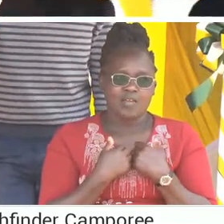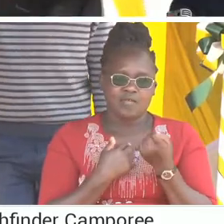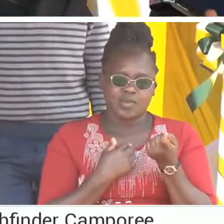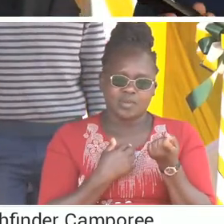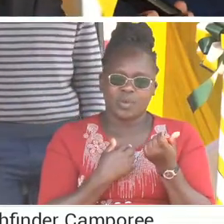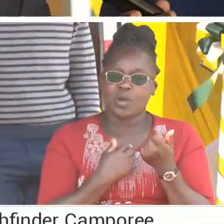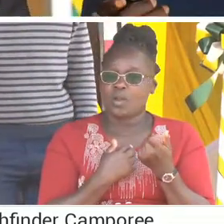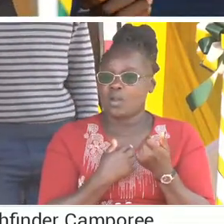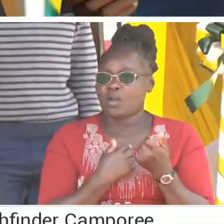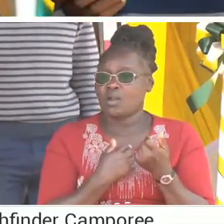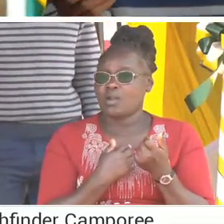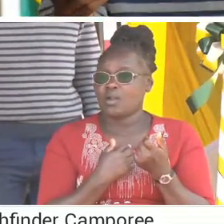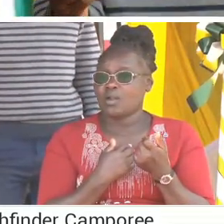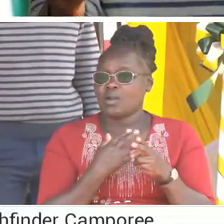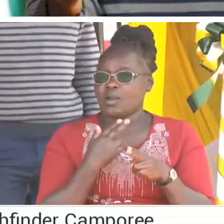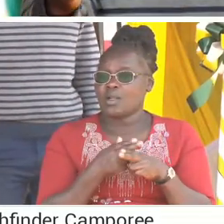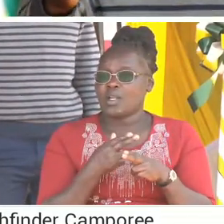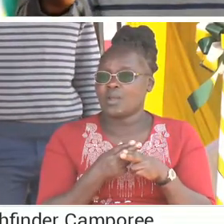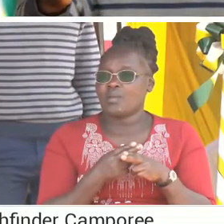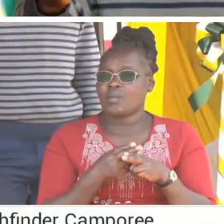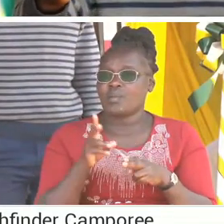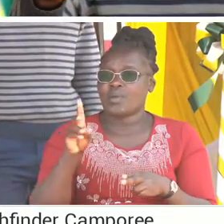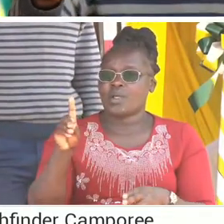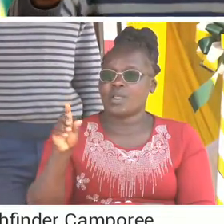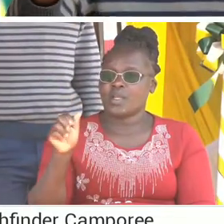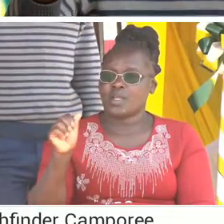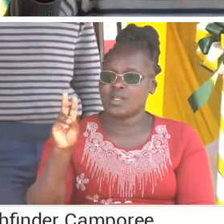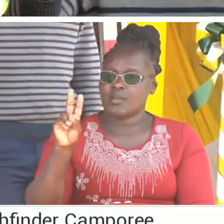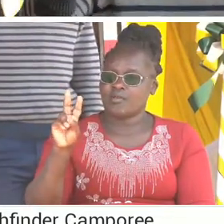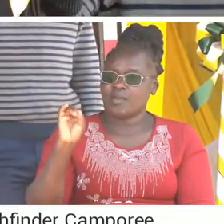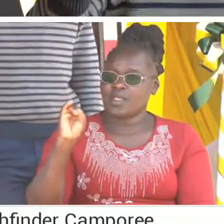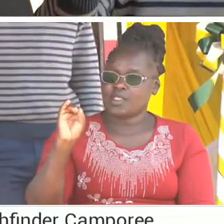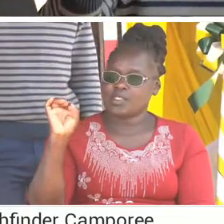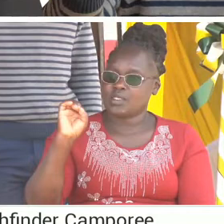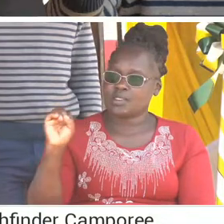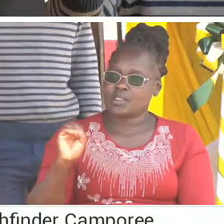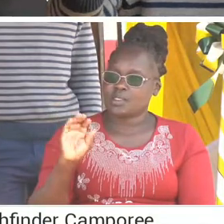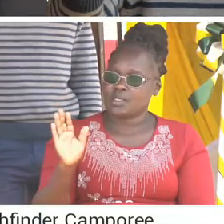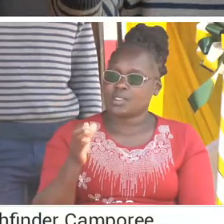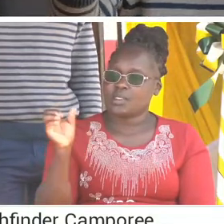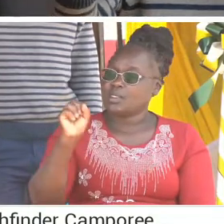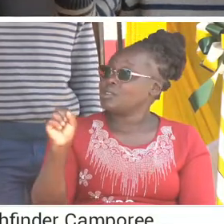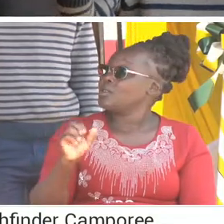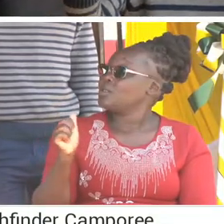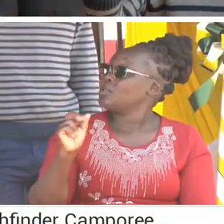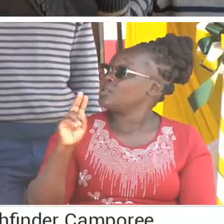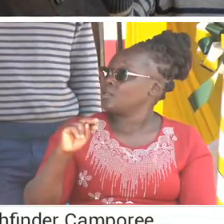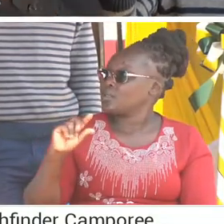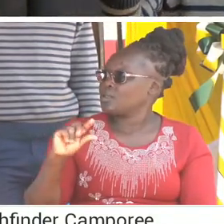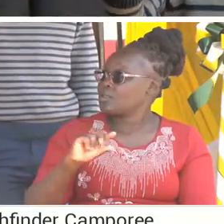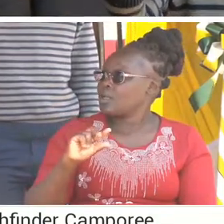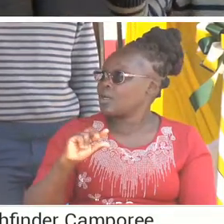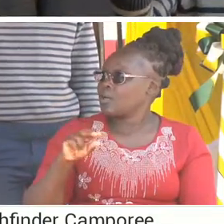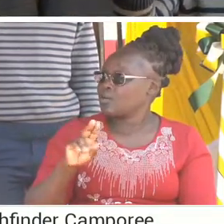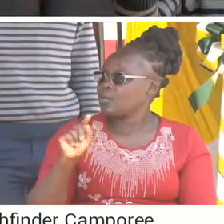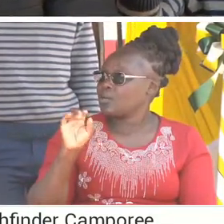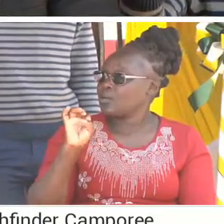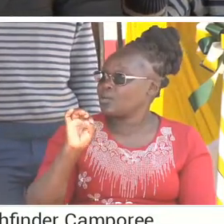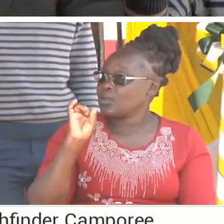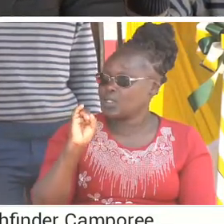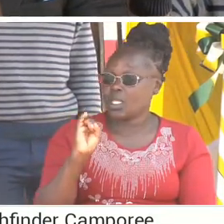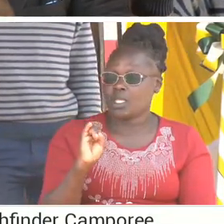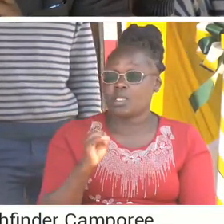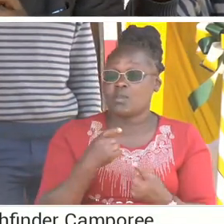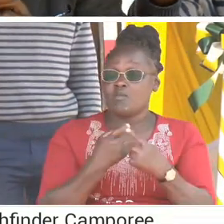ni mheshimiwa Davis Angutei kutoka pale Koyondurio. Nami